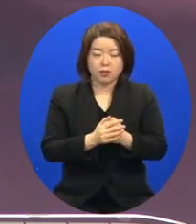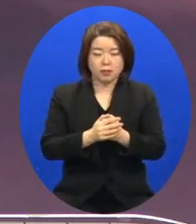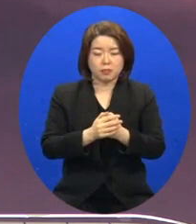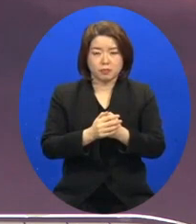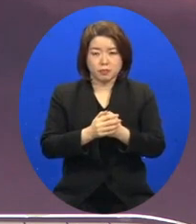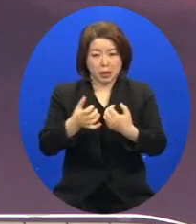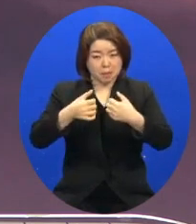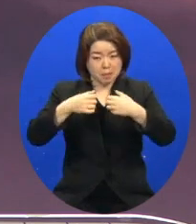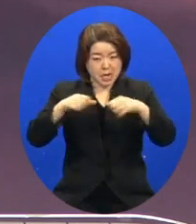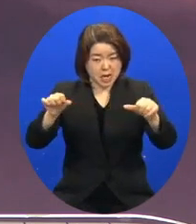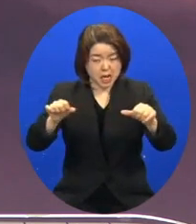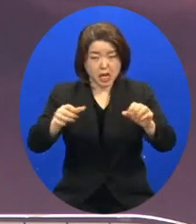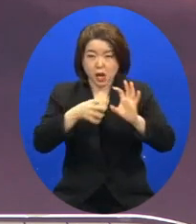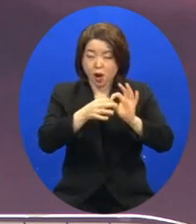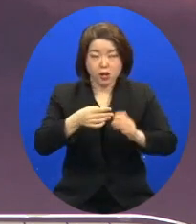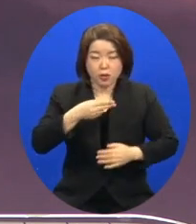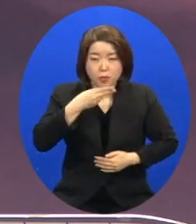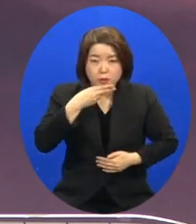혹시 없습니까?